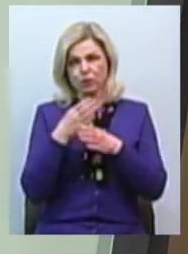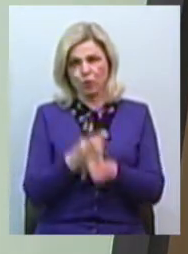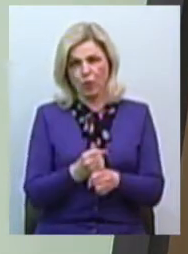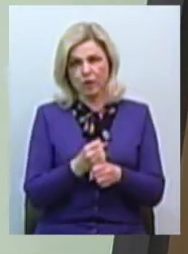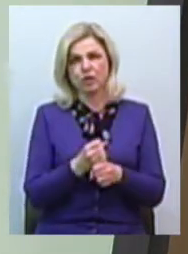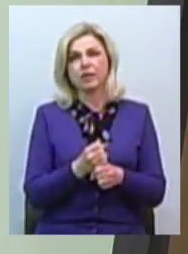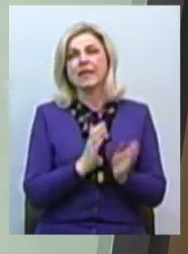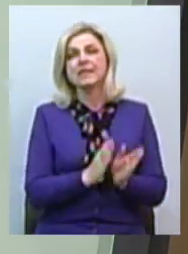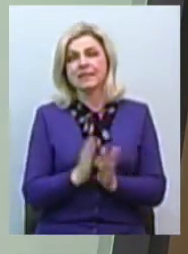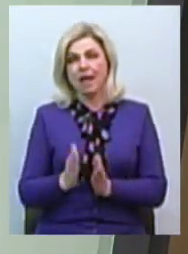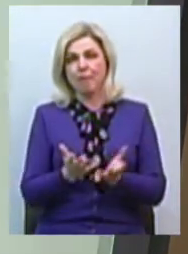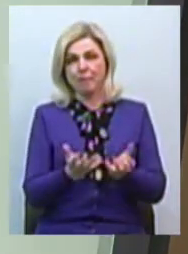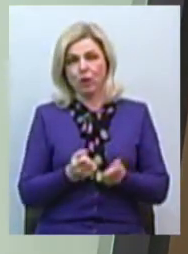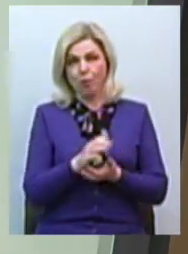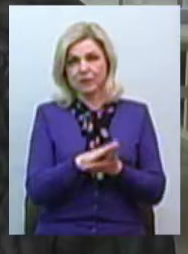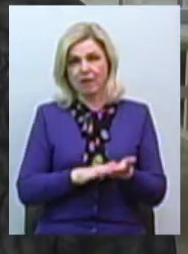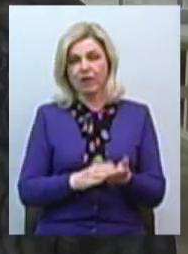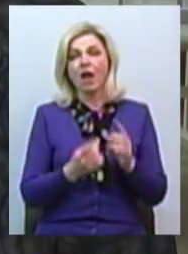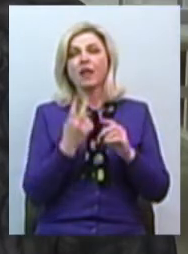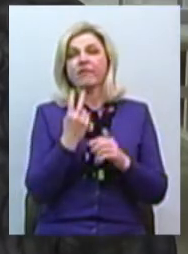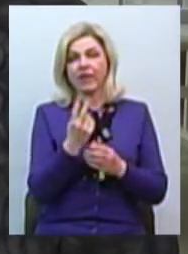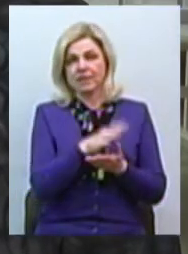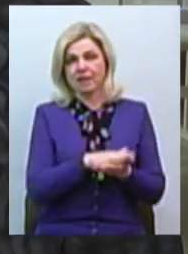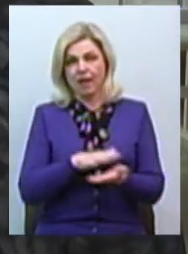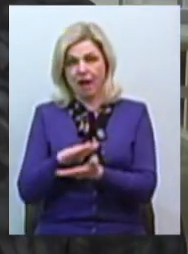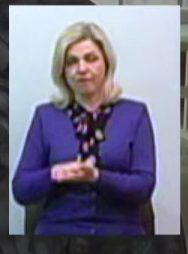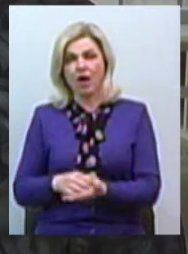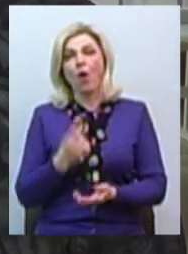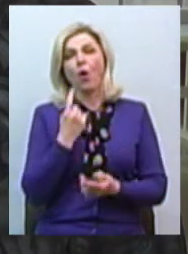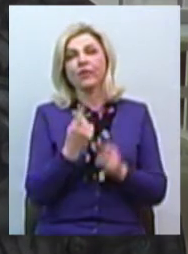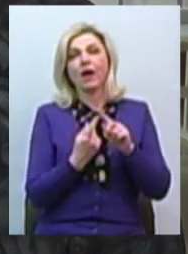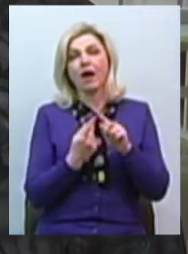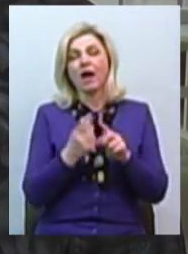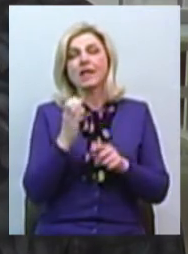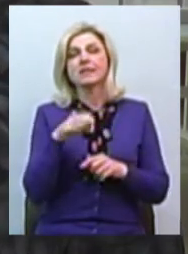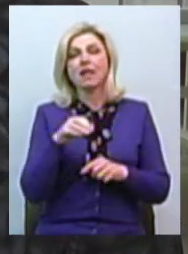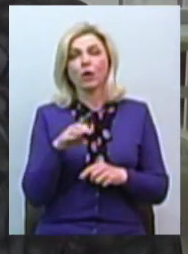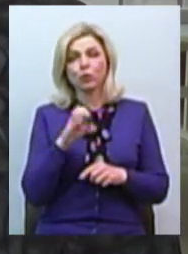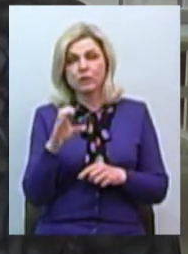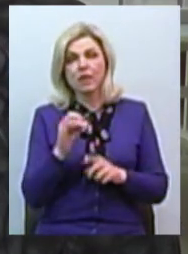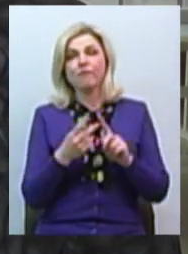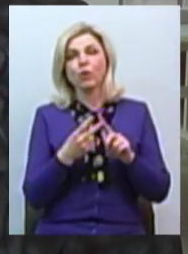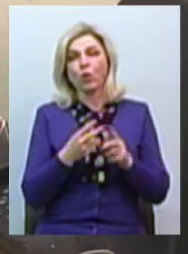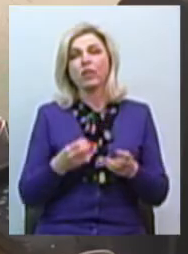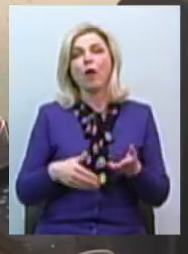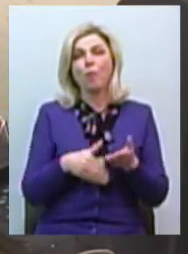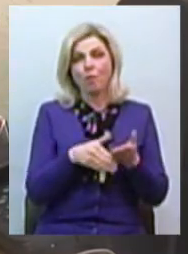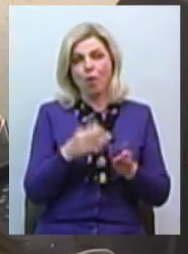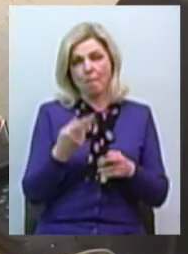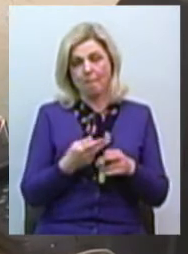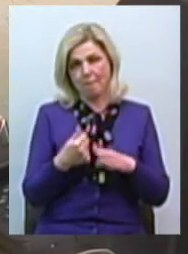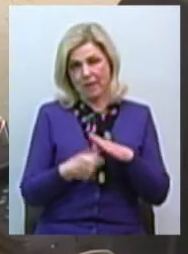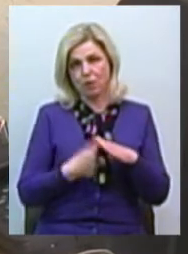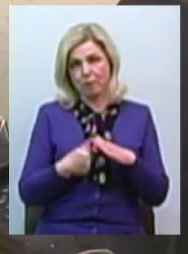прийняття заяв. Заява на статус і заява на допомогу по безробіттю. Збільшення